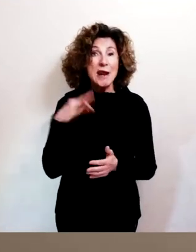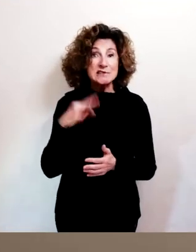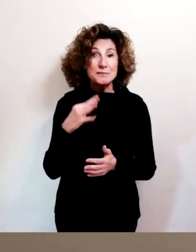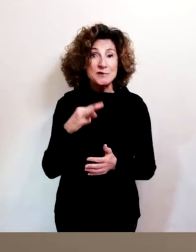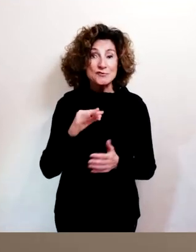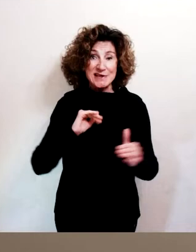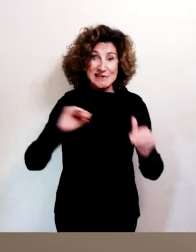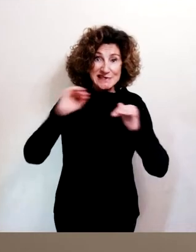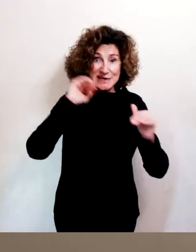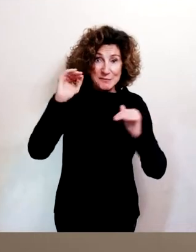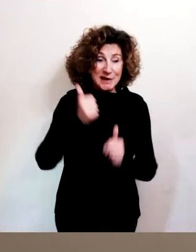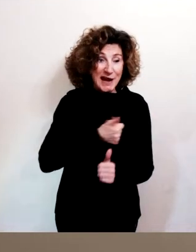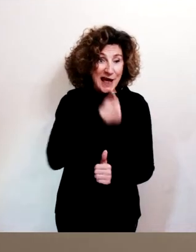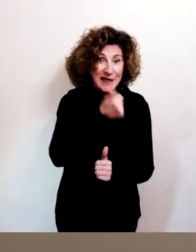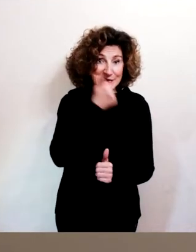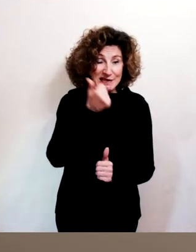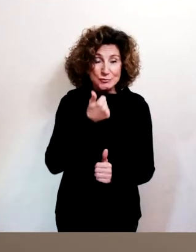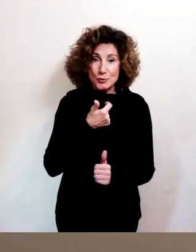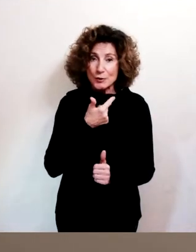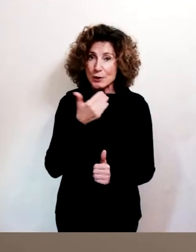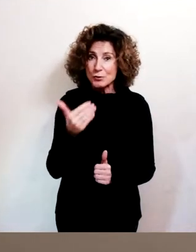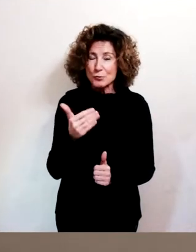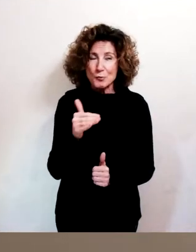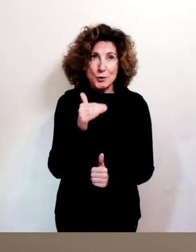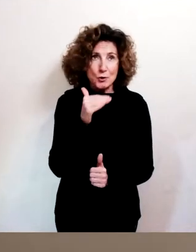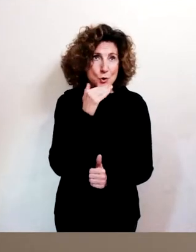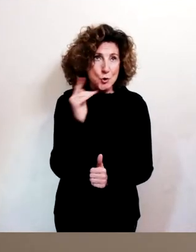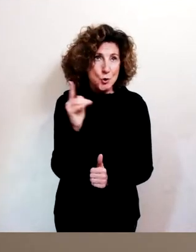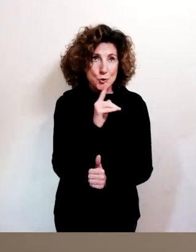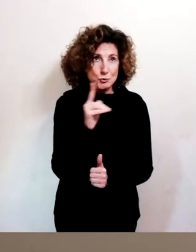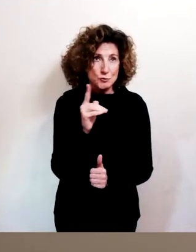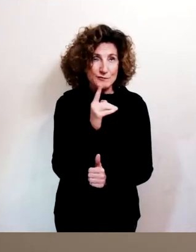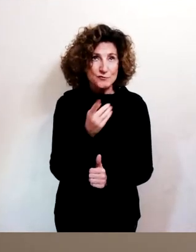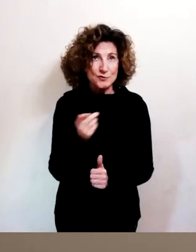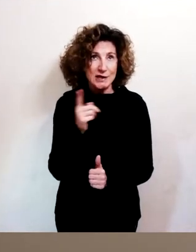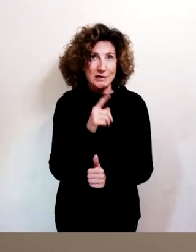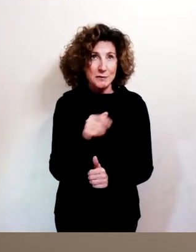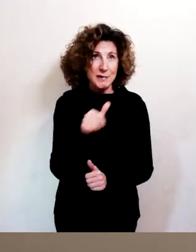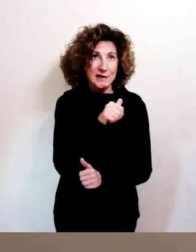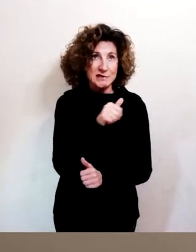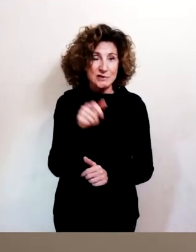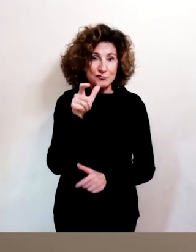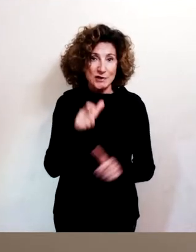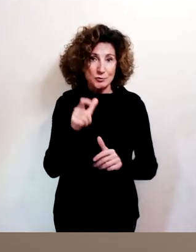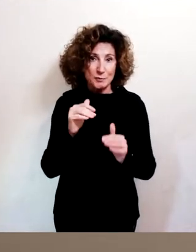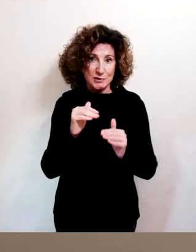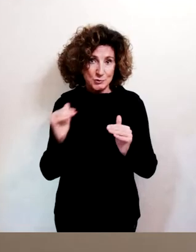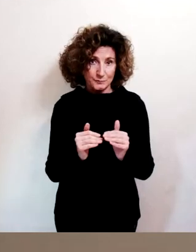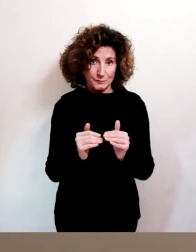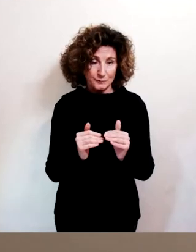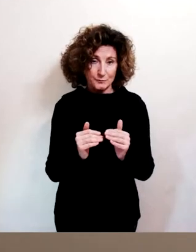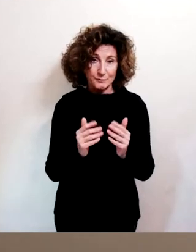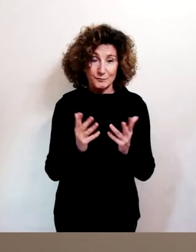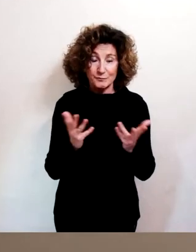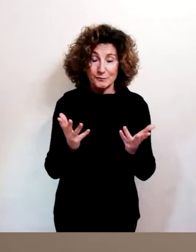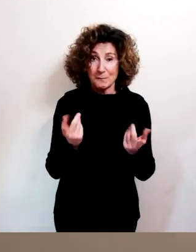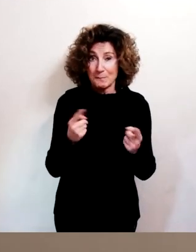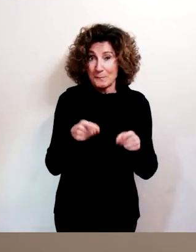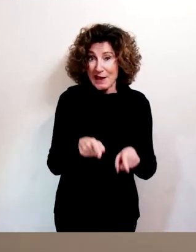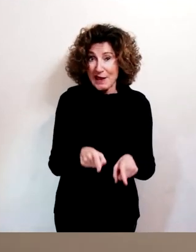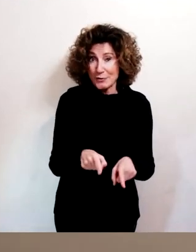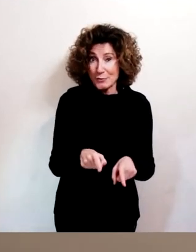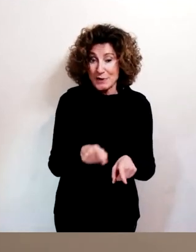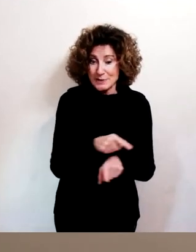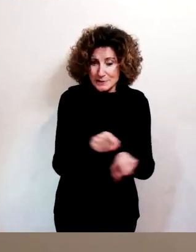sé non raggiungevano la consistenza numerica del seicento persone minimo delle 600